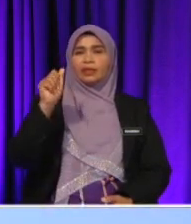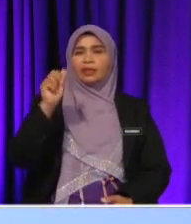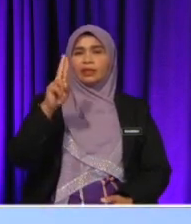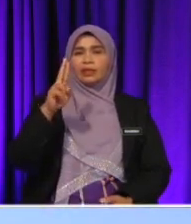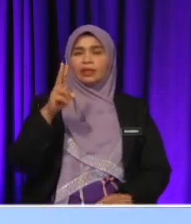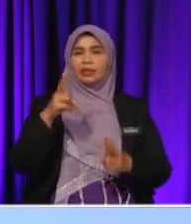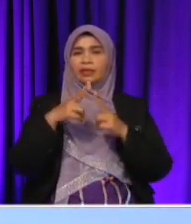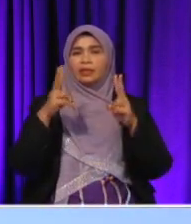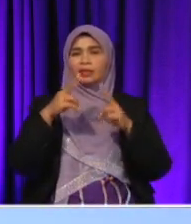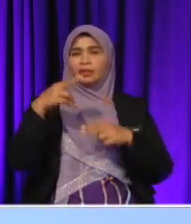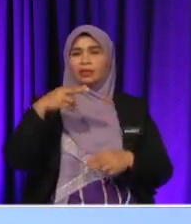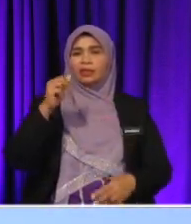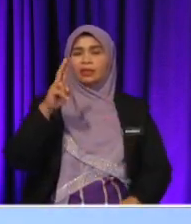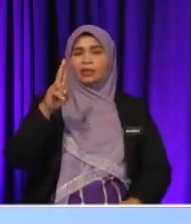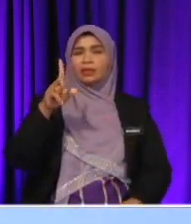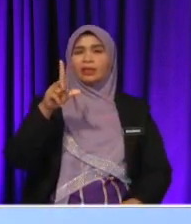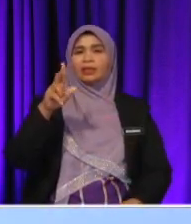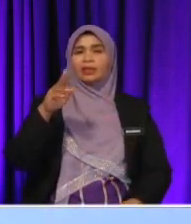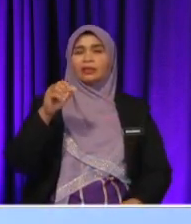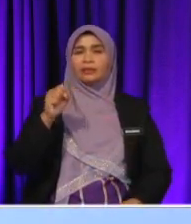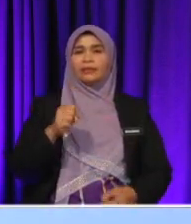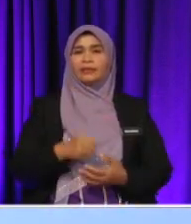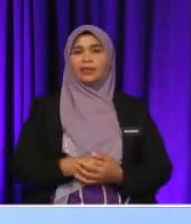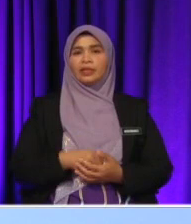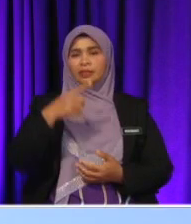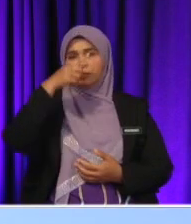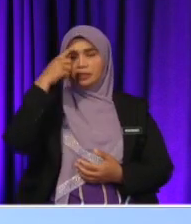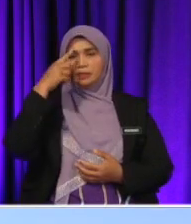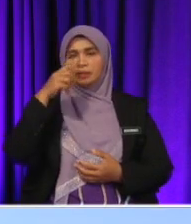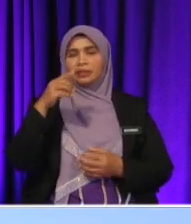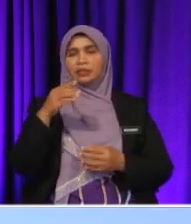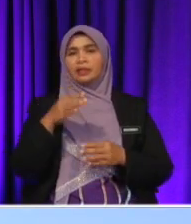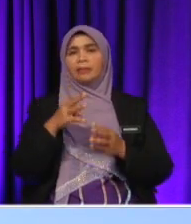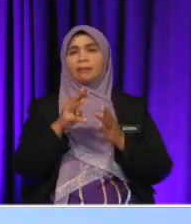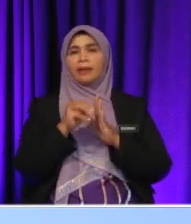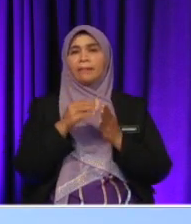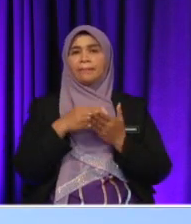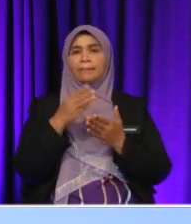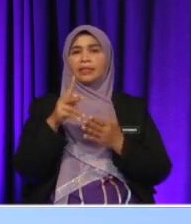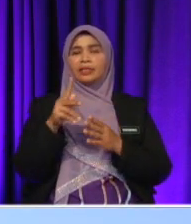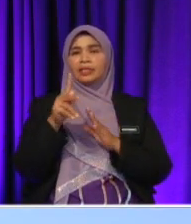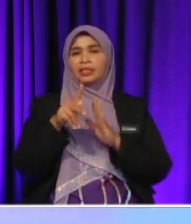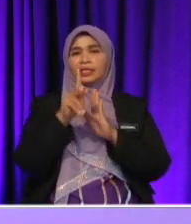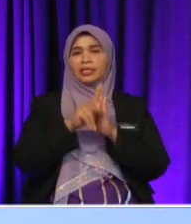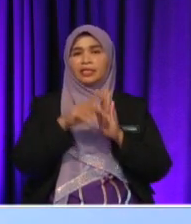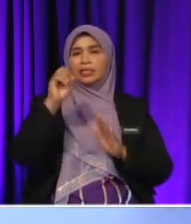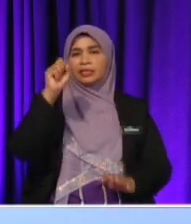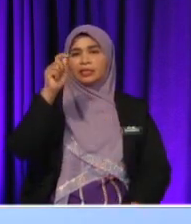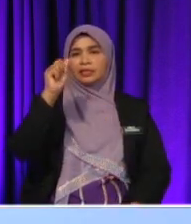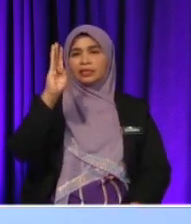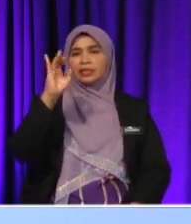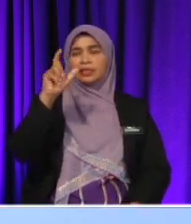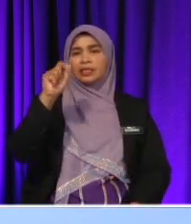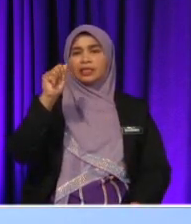Kenapa pokok ini mempunyai akar yang halus Sebab Dia tidak memberikan kestabilan kepada pokok ini